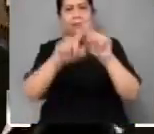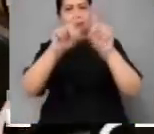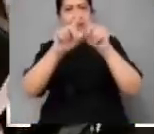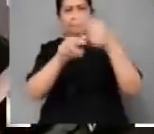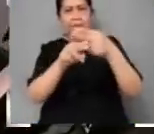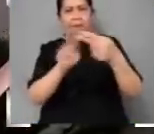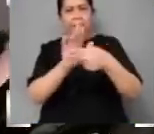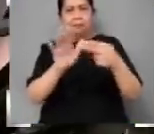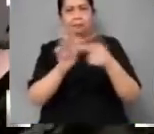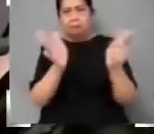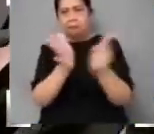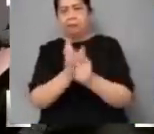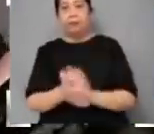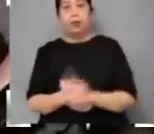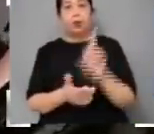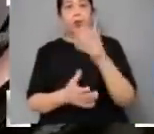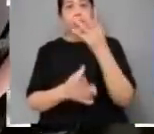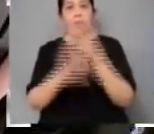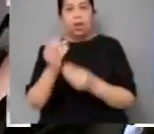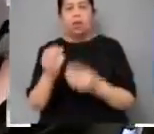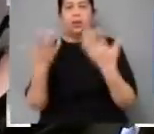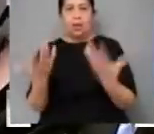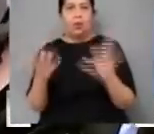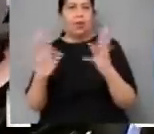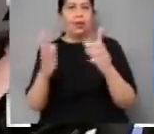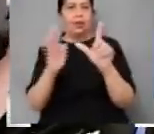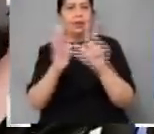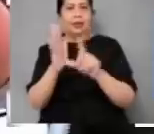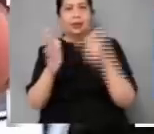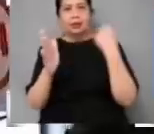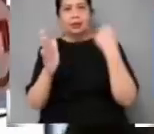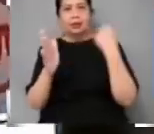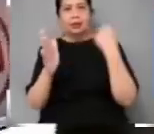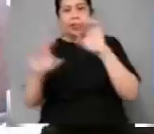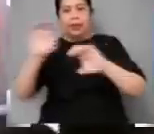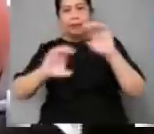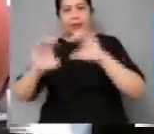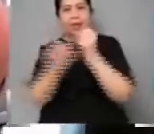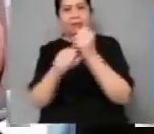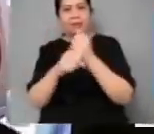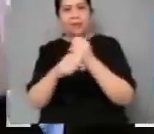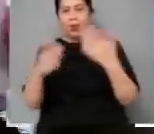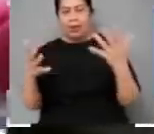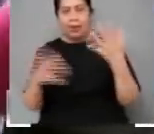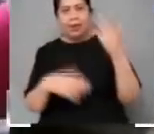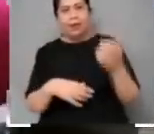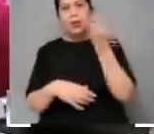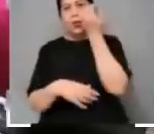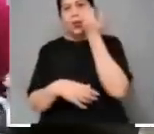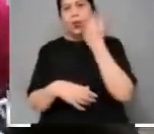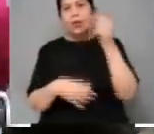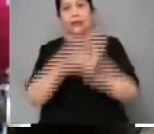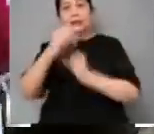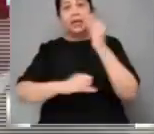nang nawala ang mga illegal ngayon ay dahil sa walang chemical na magawa. Merong kakulangan internationally ng supply